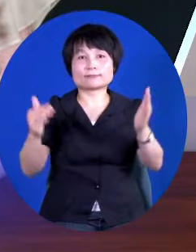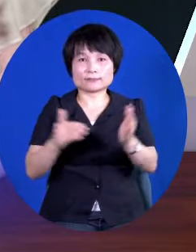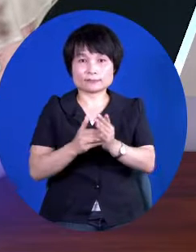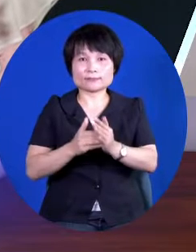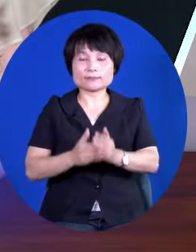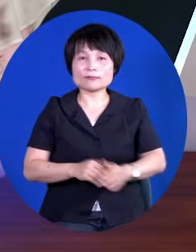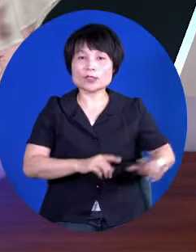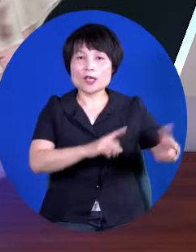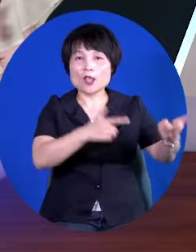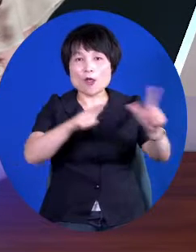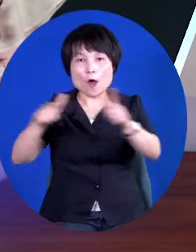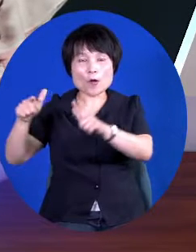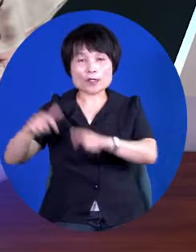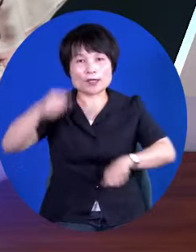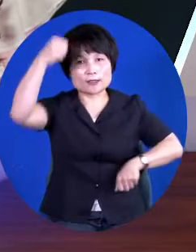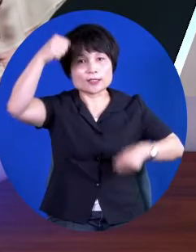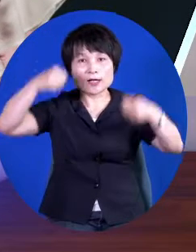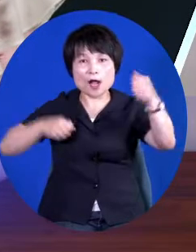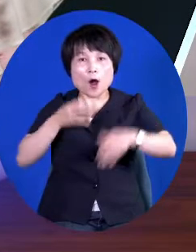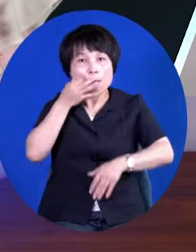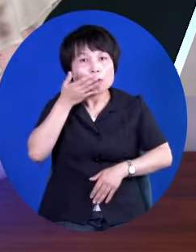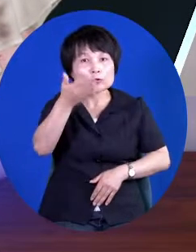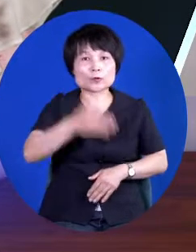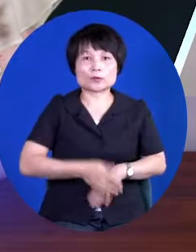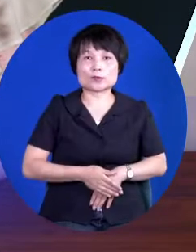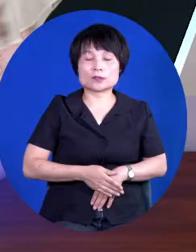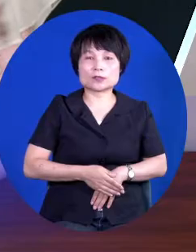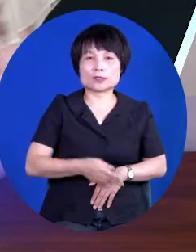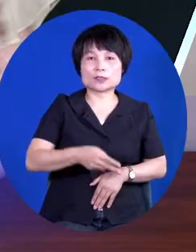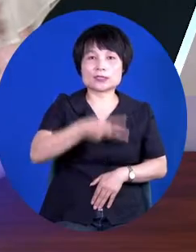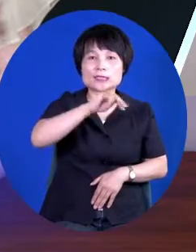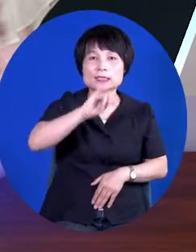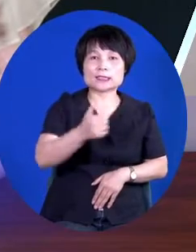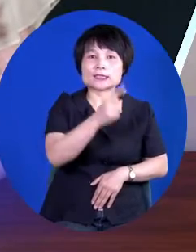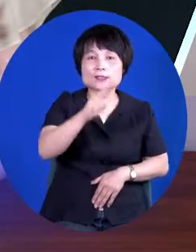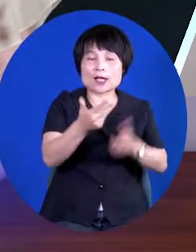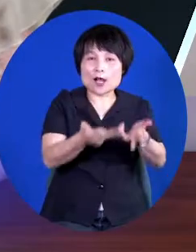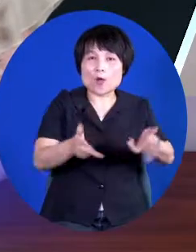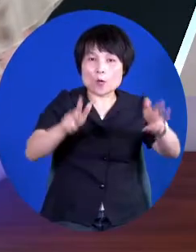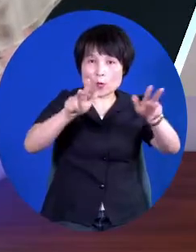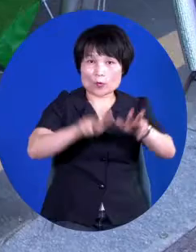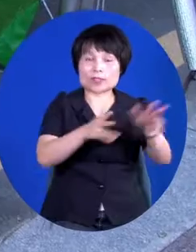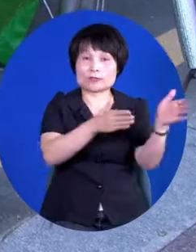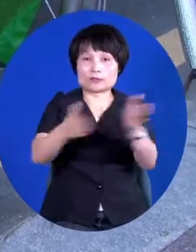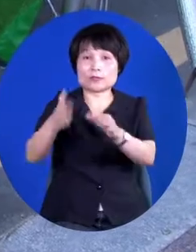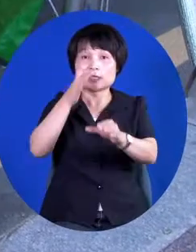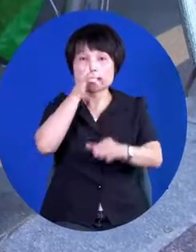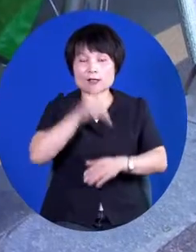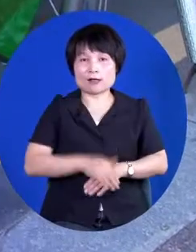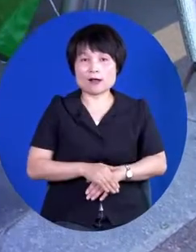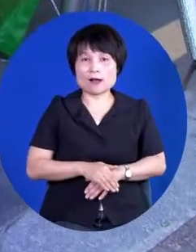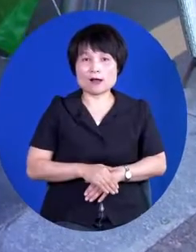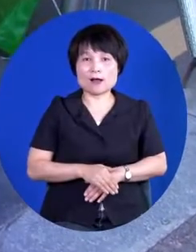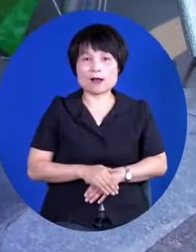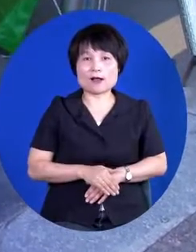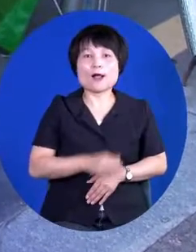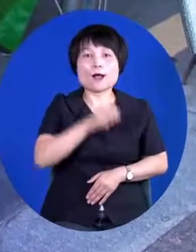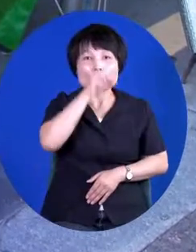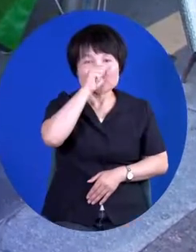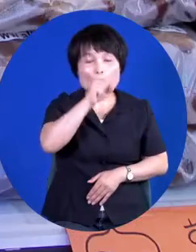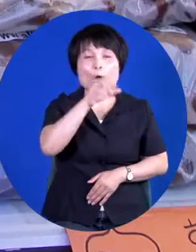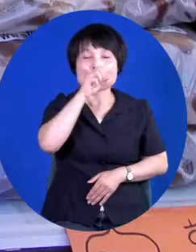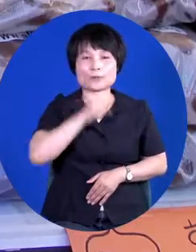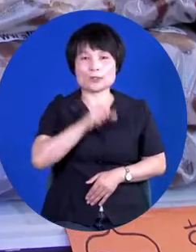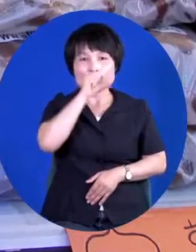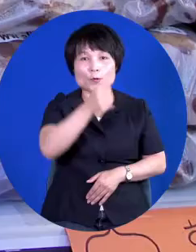가운데 다양한 공연과 함께 공주시 금성동 공산성 광장에서 개막했습니다. 우아한 밤, 즐거운